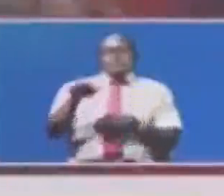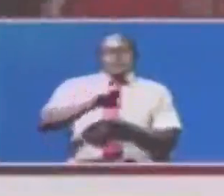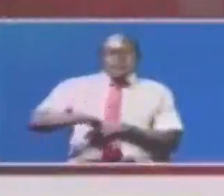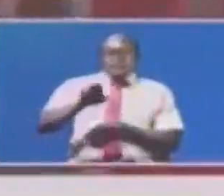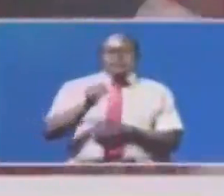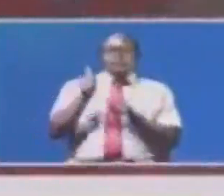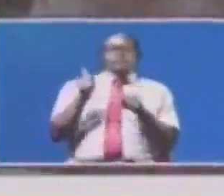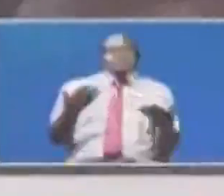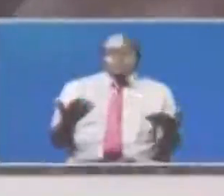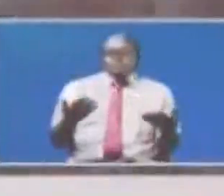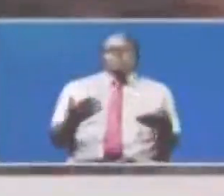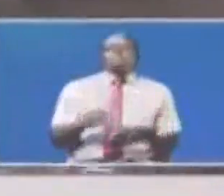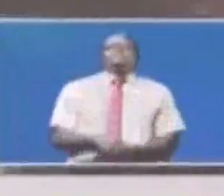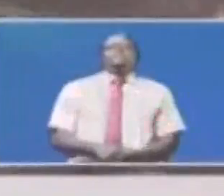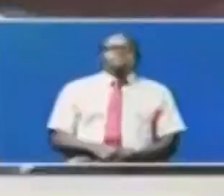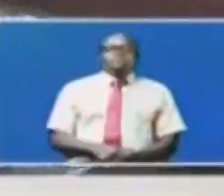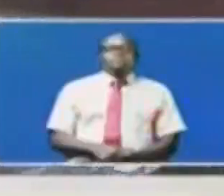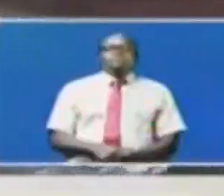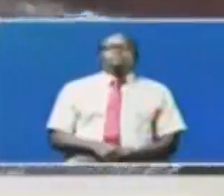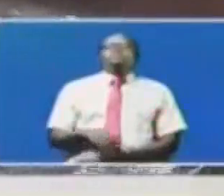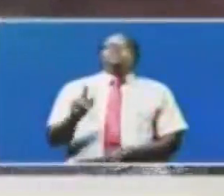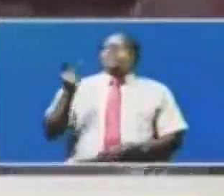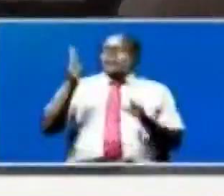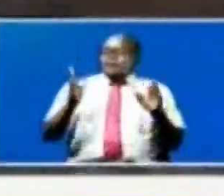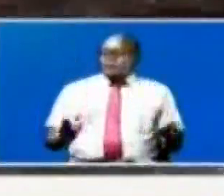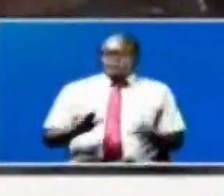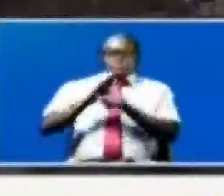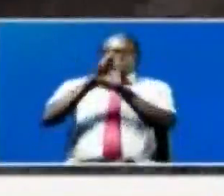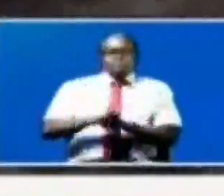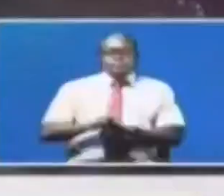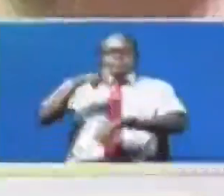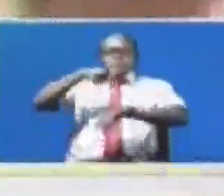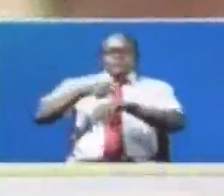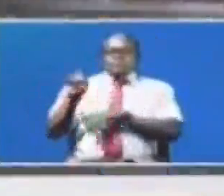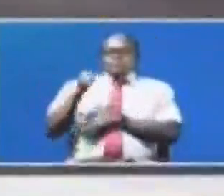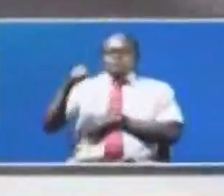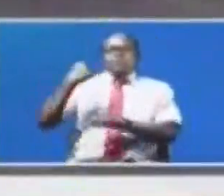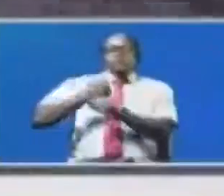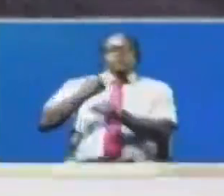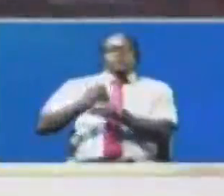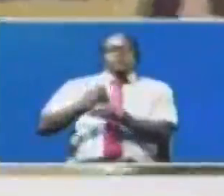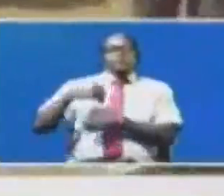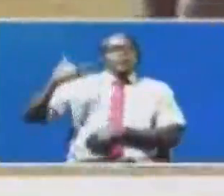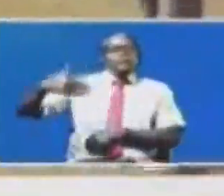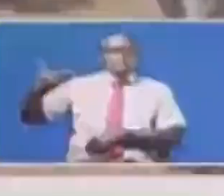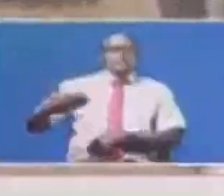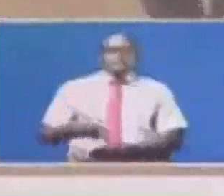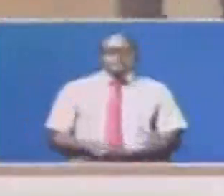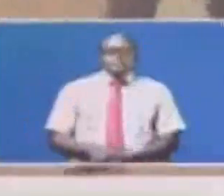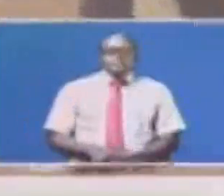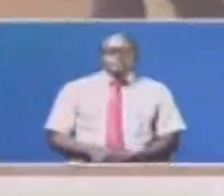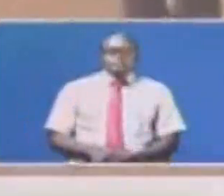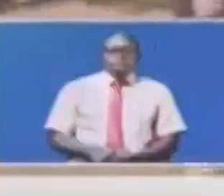na baadhi wa wakosoaji wa uhusiano huo kuwa Wakenya unyanyaswa wanapotafuta posho yao ya kila siku.